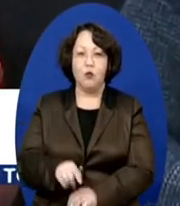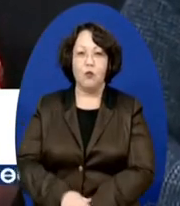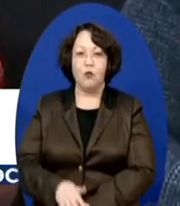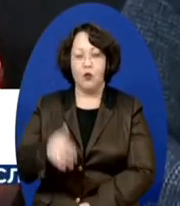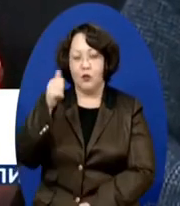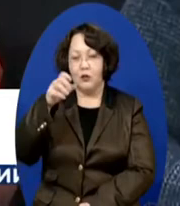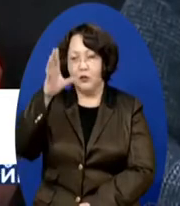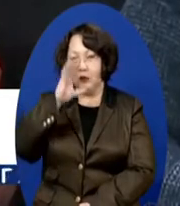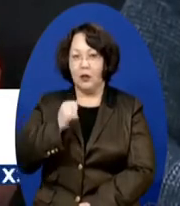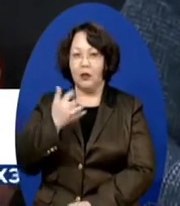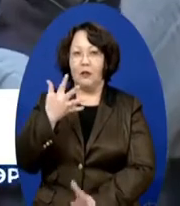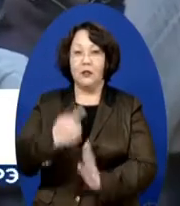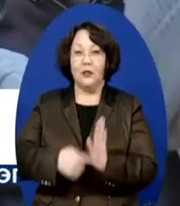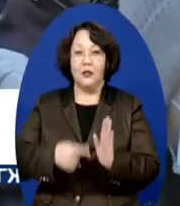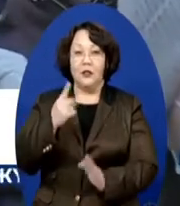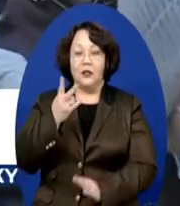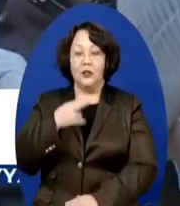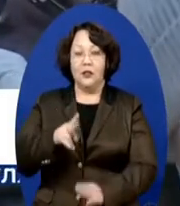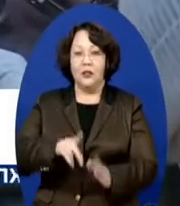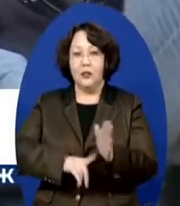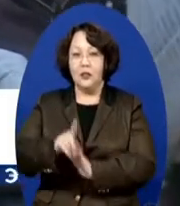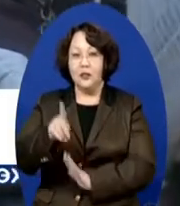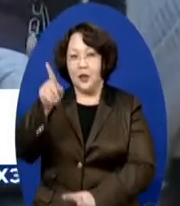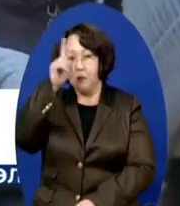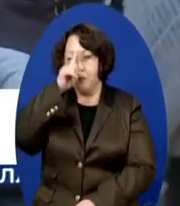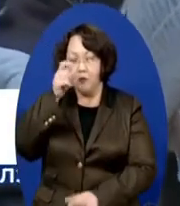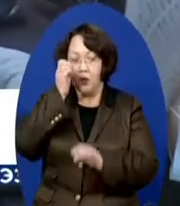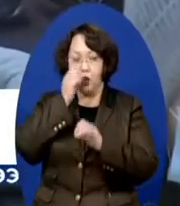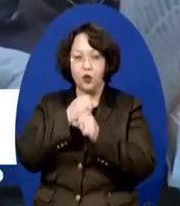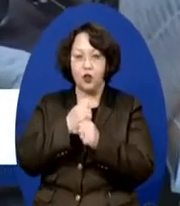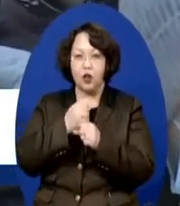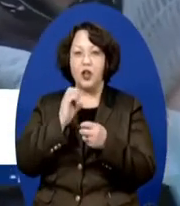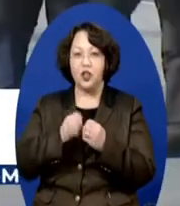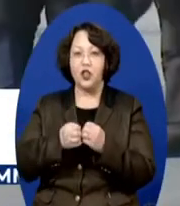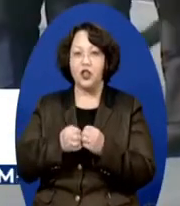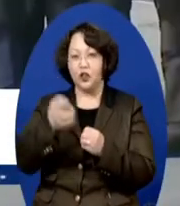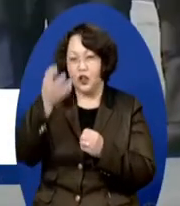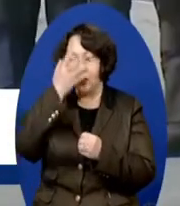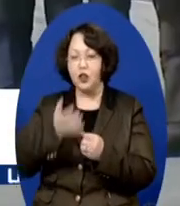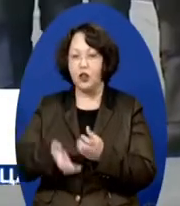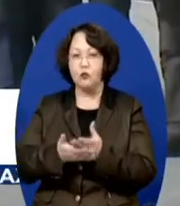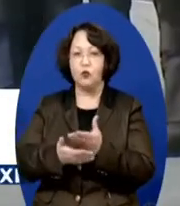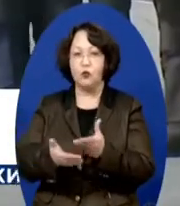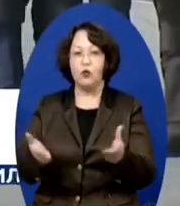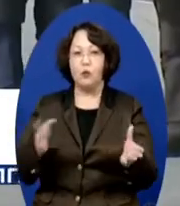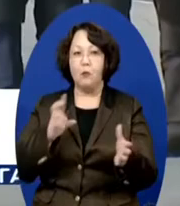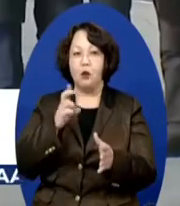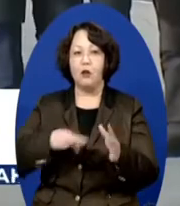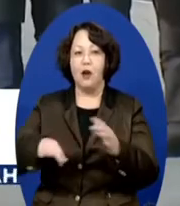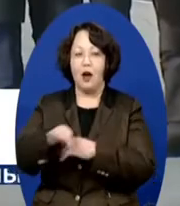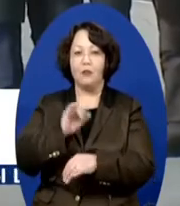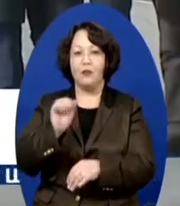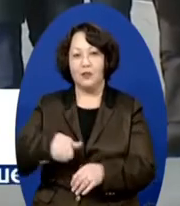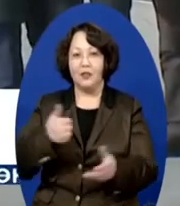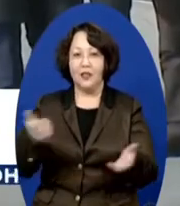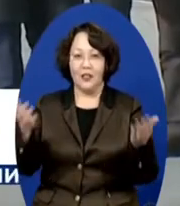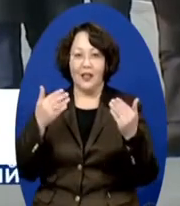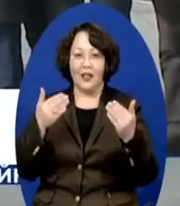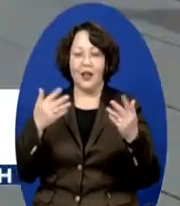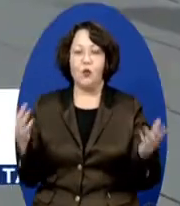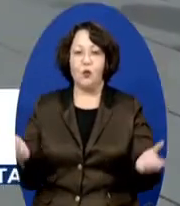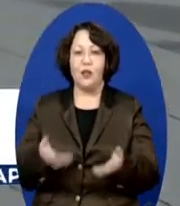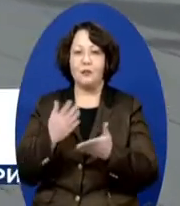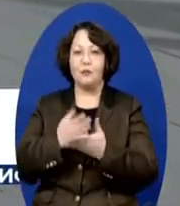сайд ирэх 5 дугаар сарын 1-ний өдрөөс эхлэх эрүүл мэндийн үзлэг оншилгоо эхэлж байгааг танилцуулж үүнд баян үлгийчүүдийг идэвхтэй хамрагдахыг